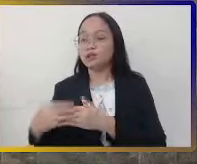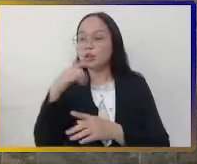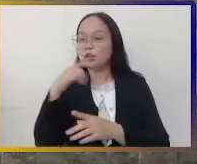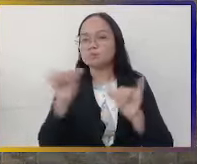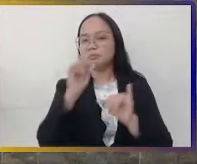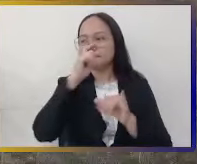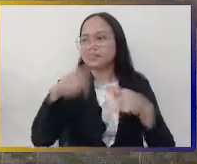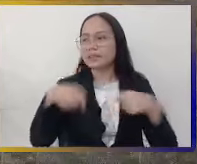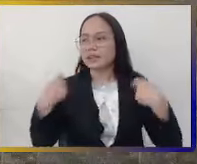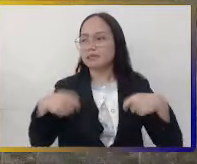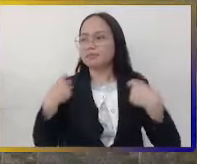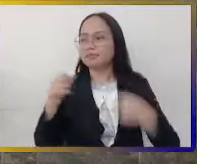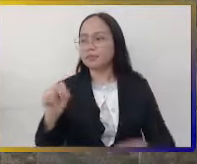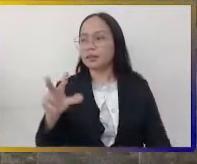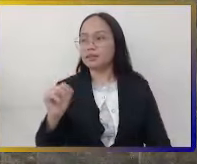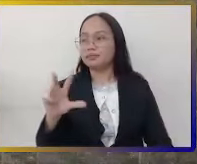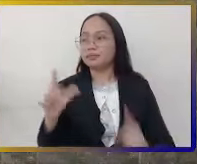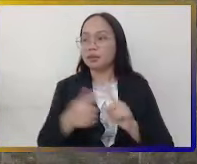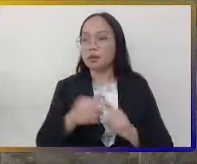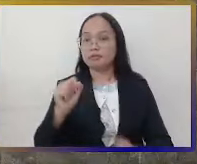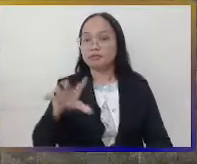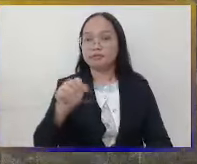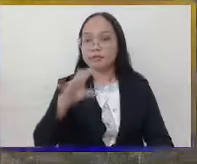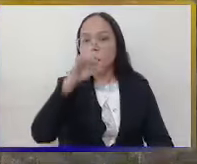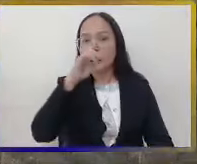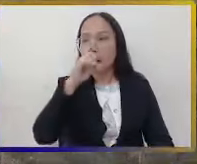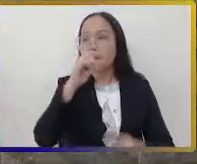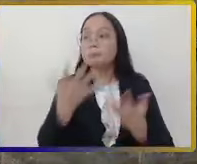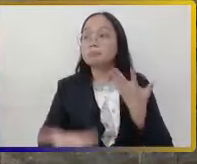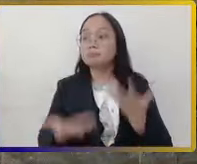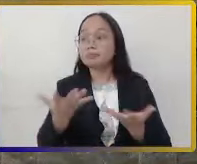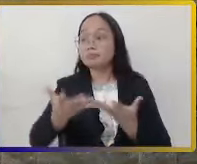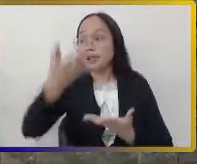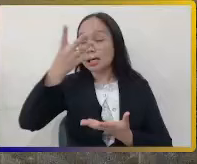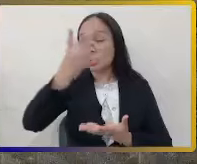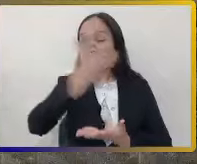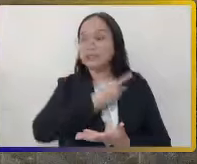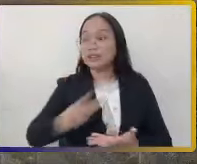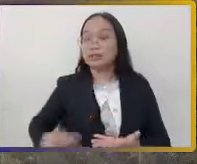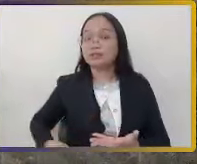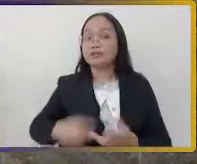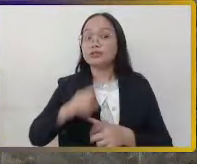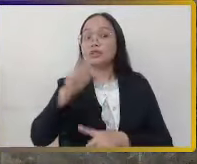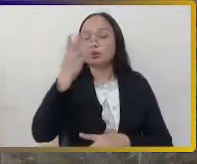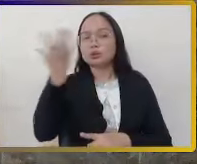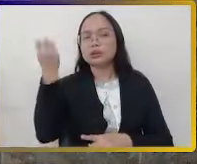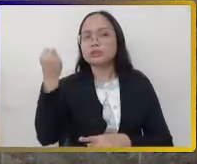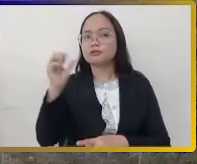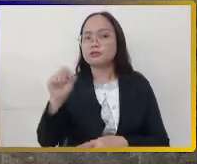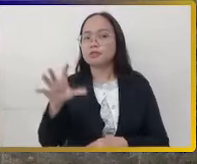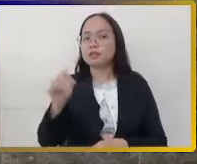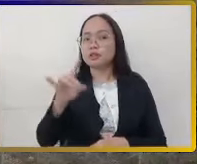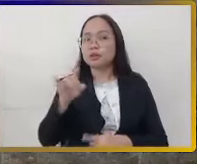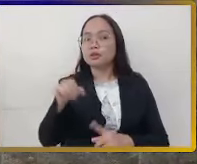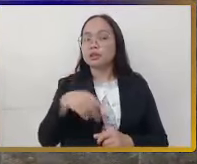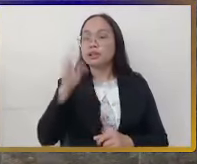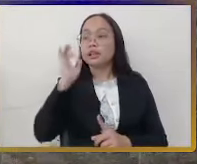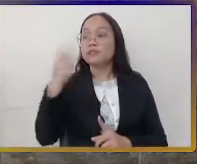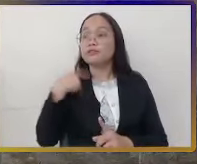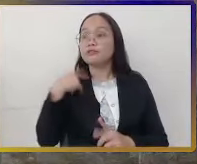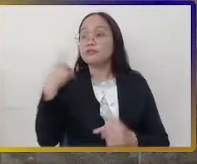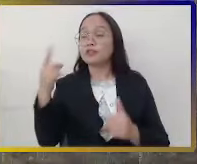like 13 to 15 years old. So probably David was 15 years old when he was first anointed by